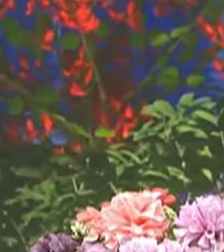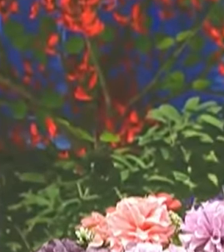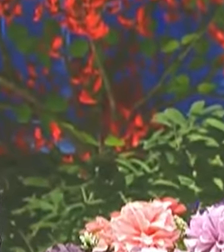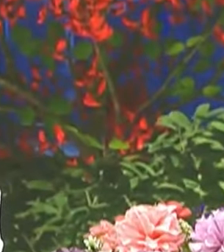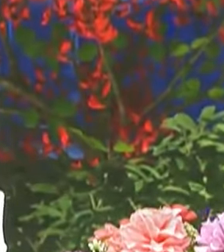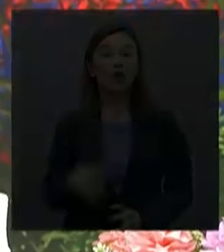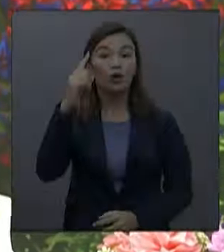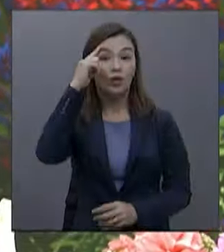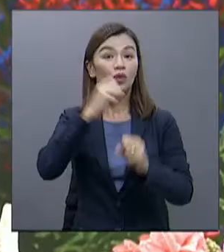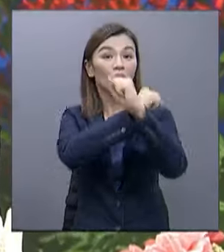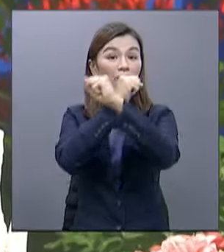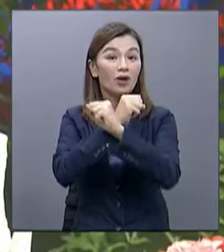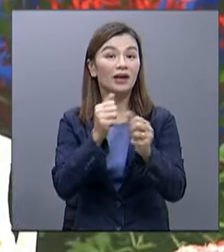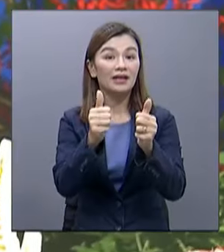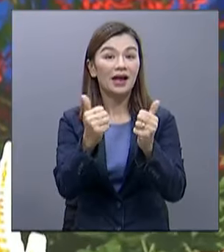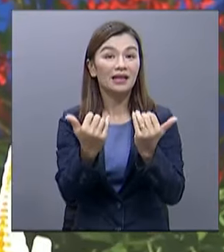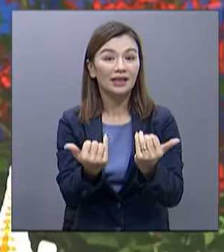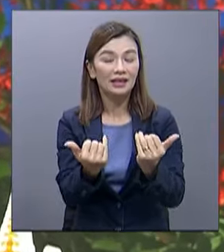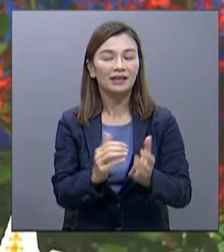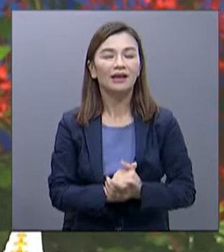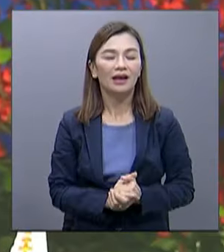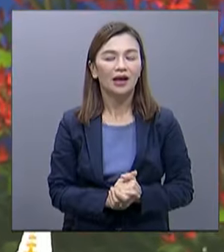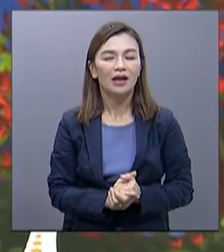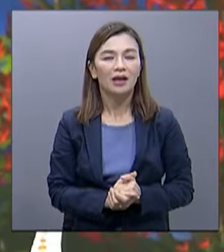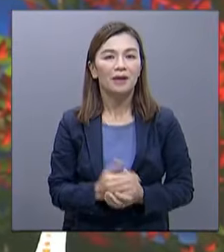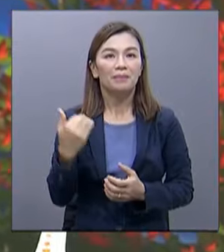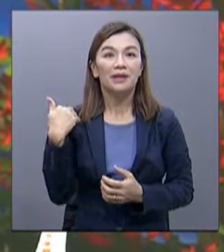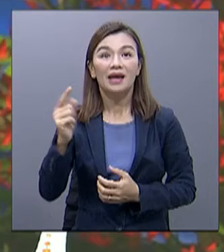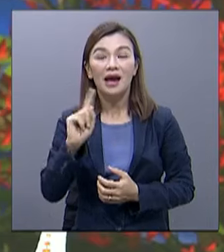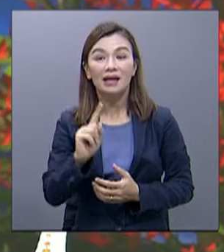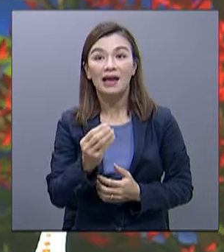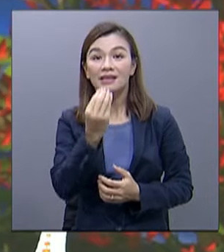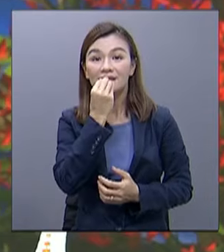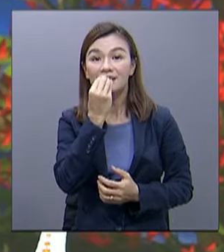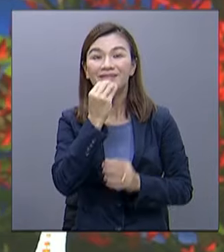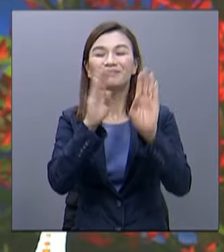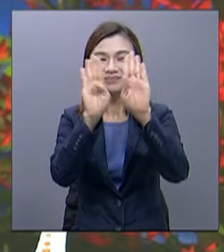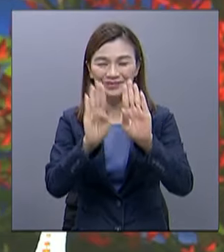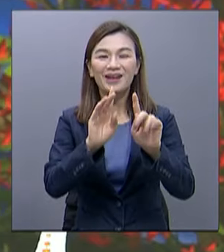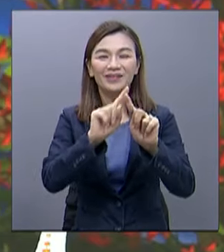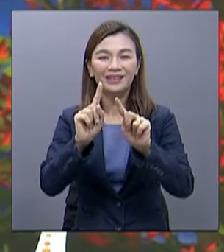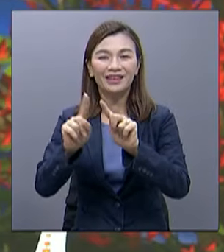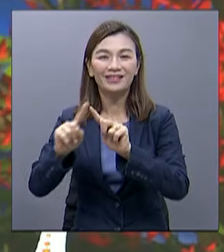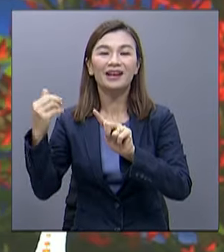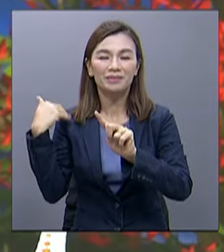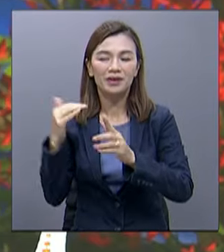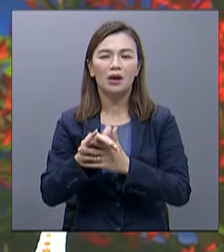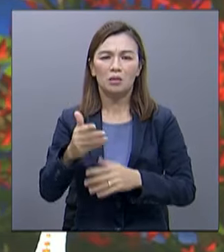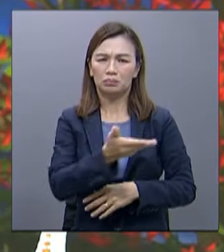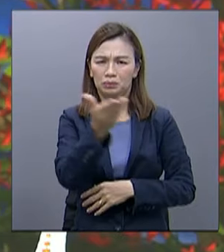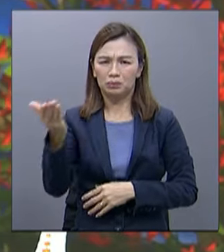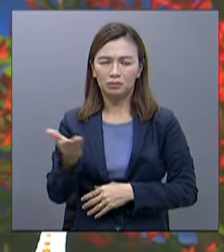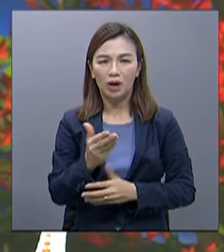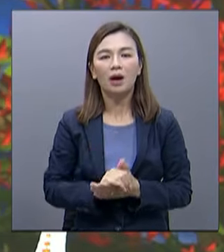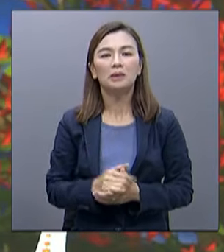รู้ทันกันได้ครับคุณผู้ชมครับช่วงนี้มีอาหารเสริมหลากหลายผลิตภัณฑ์ขายอยู่ในท้องตลาดนะครับหลายๆคนนั้นเนี่ยก็เอาไป